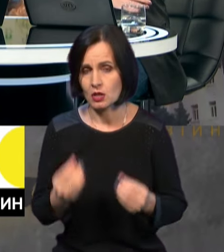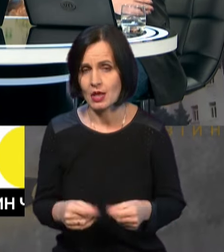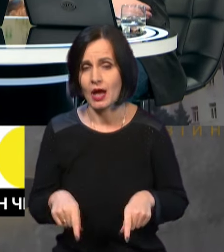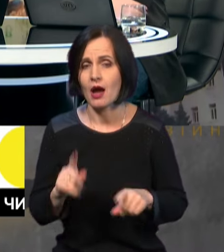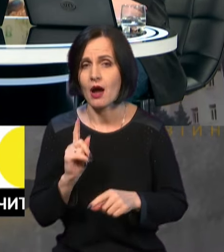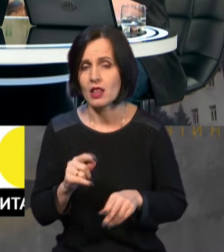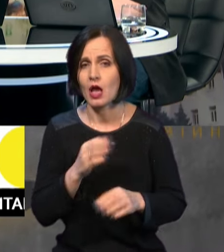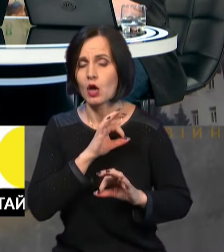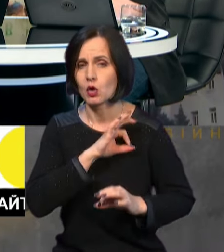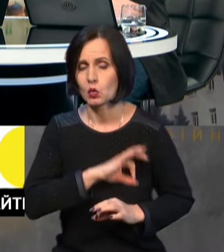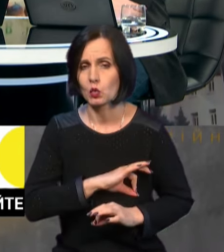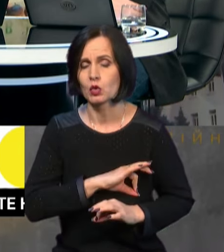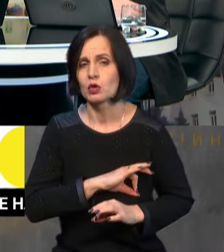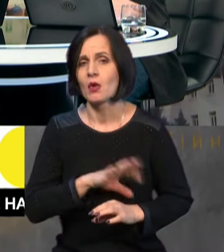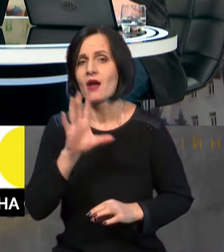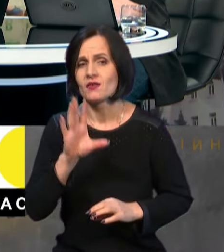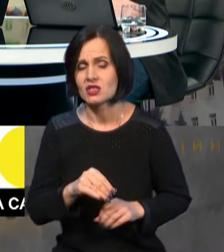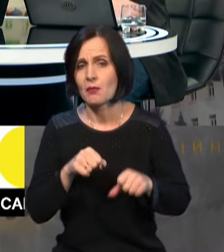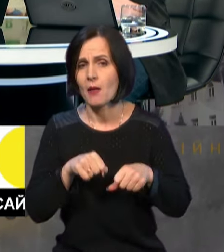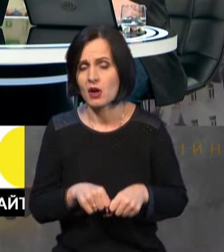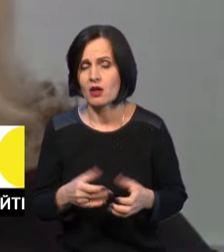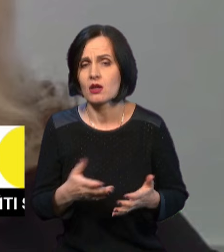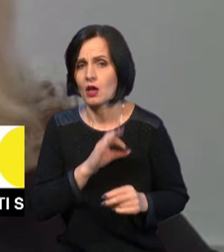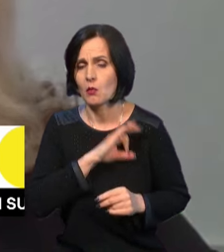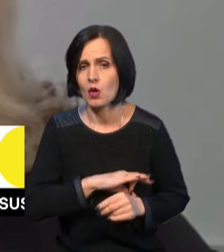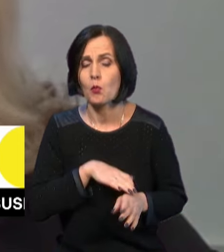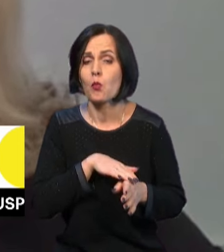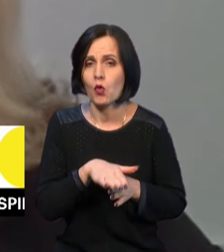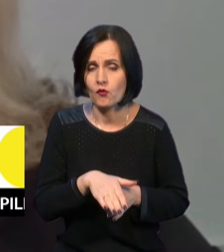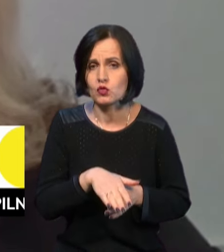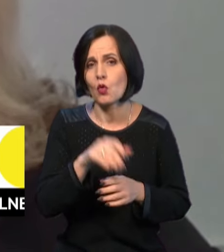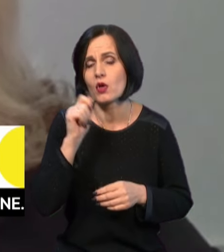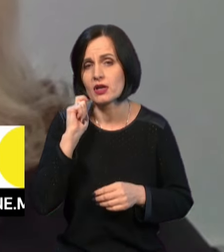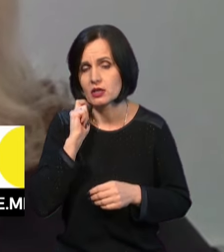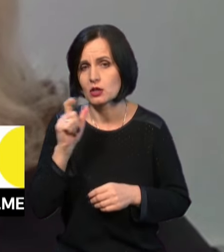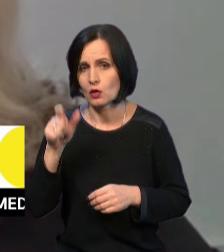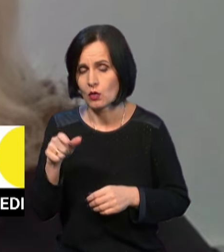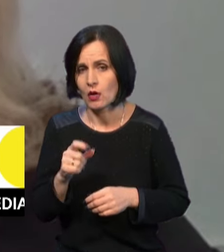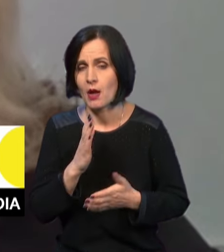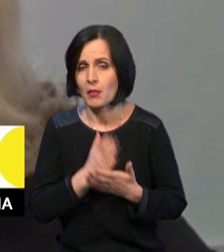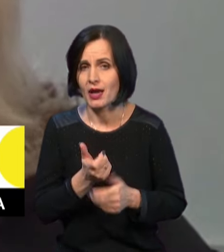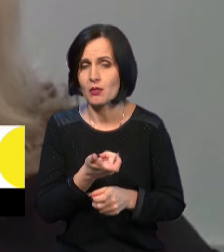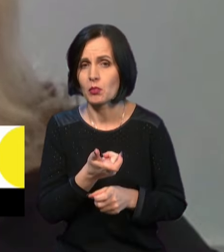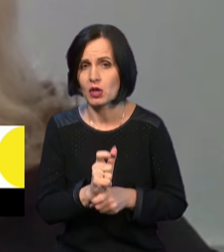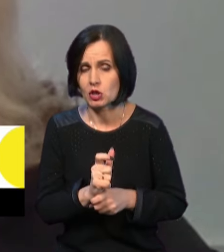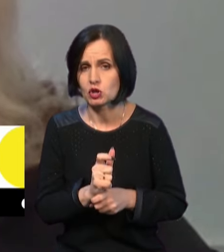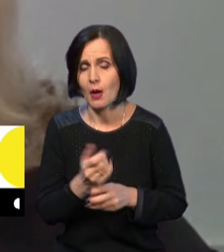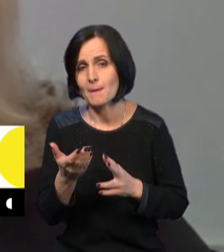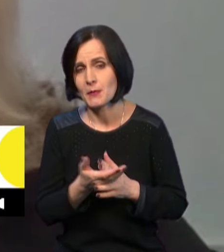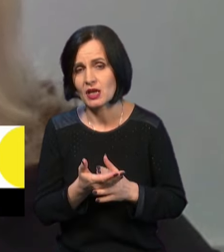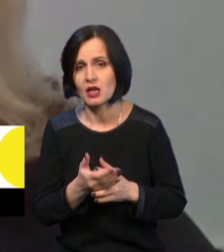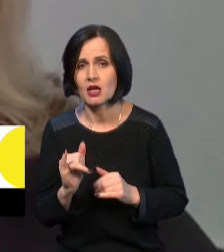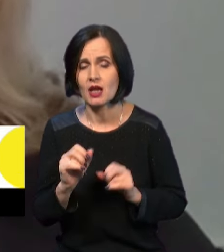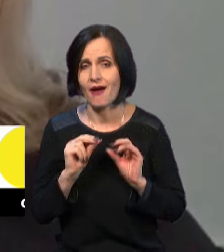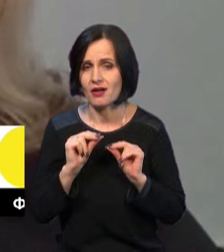користуються, неповнолітні особи, всіма тими правами, якими користуються і повнолітні. Проте мають набагато більше пільг та